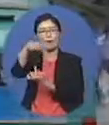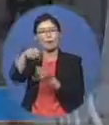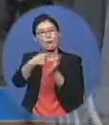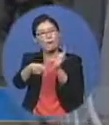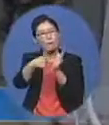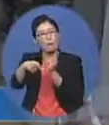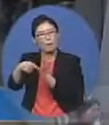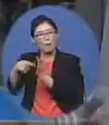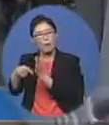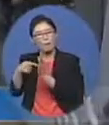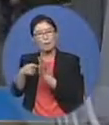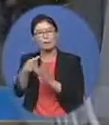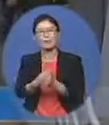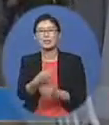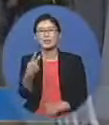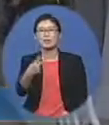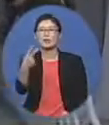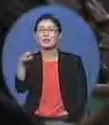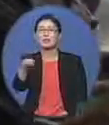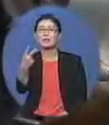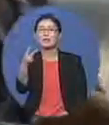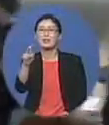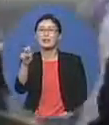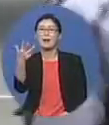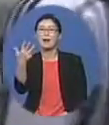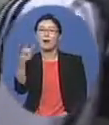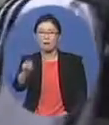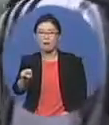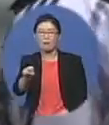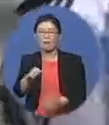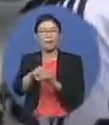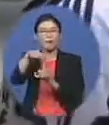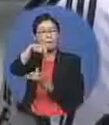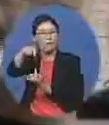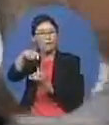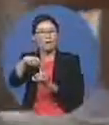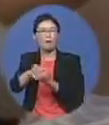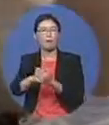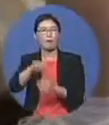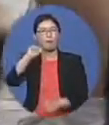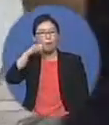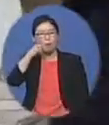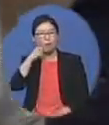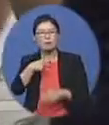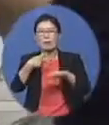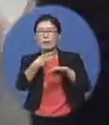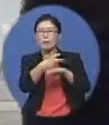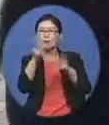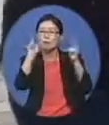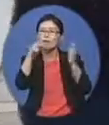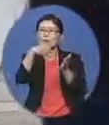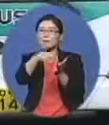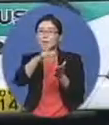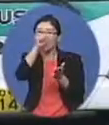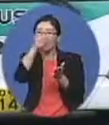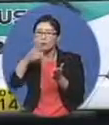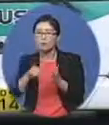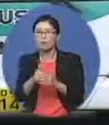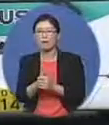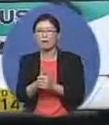추적액은 2,228억 원. 경영난에 허덕이는 버스 업계엔 희소식이지만 버스를